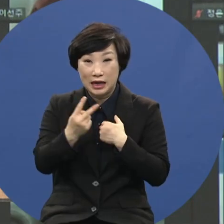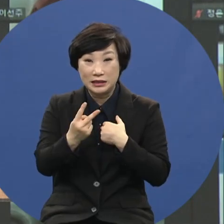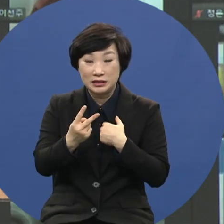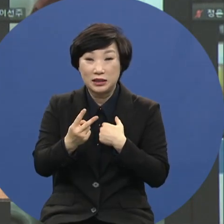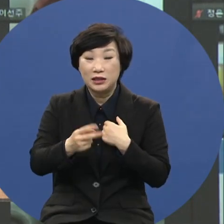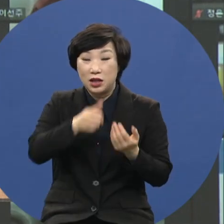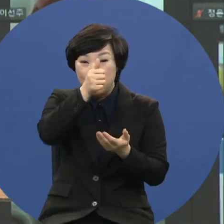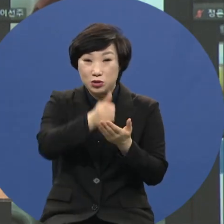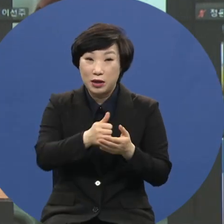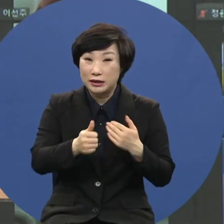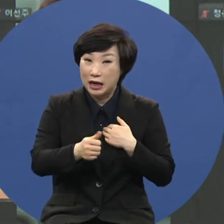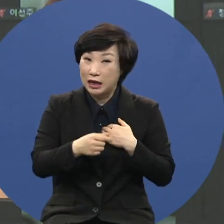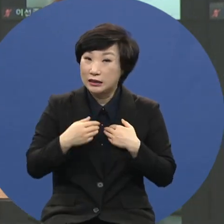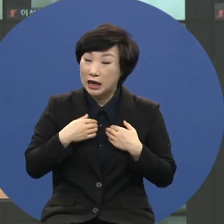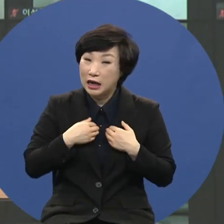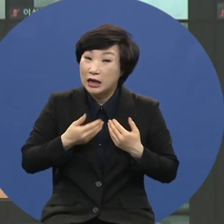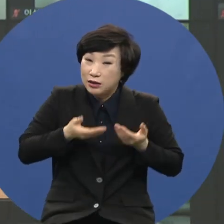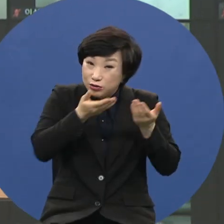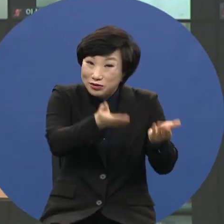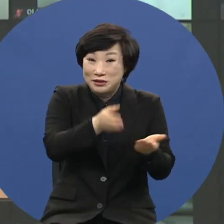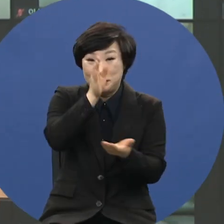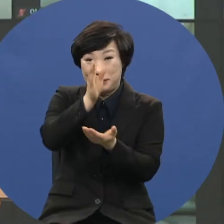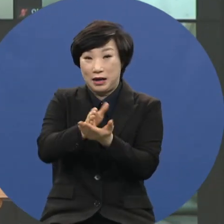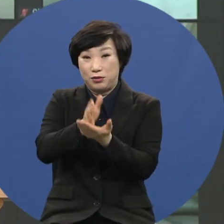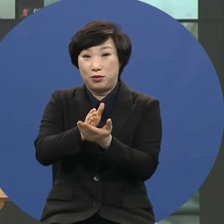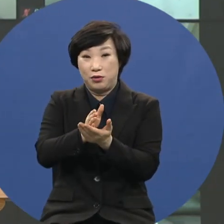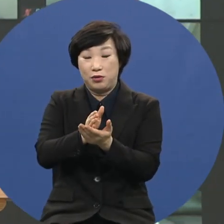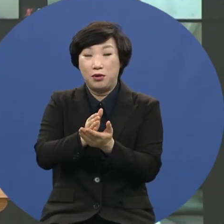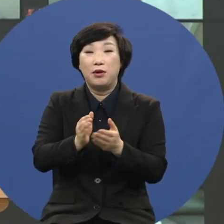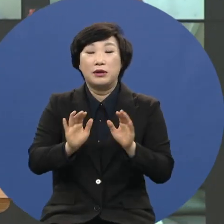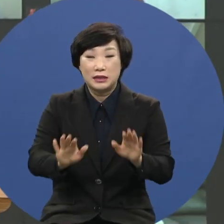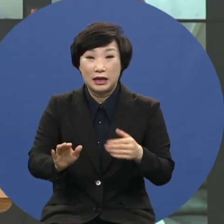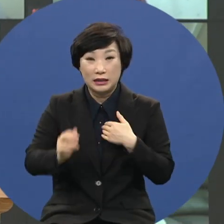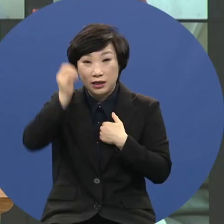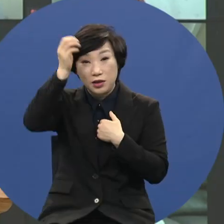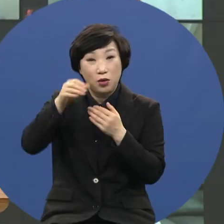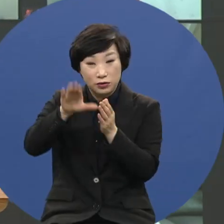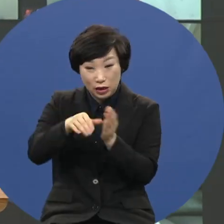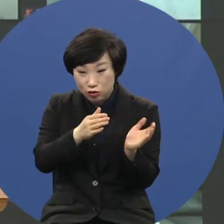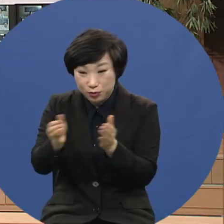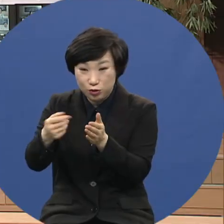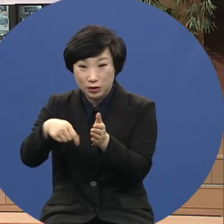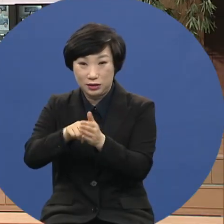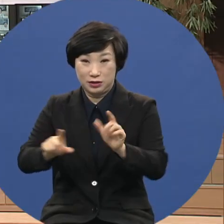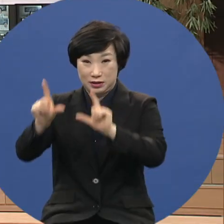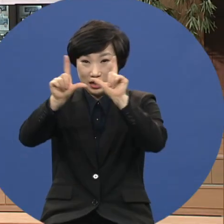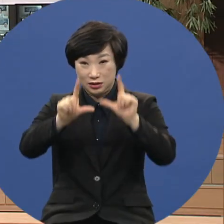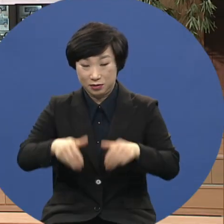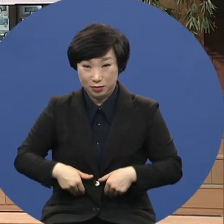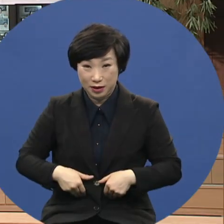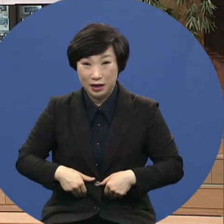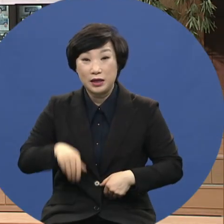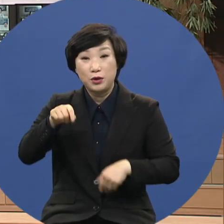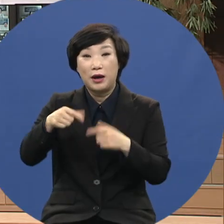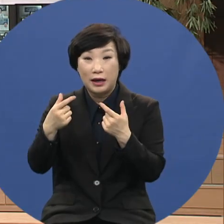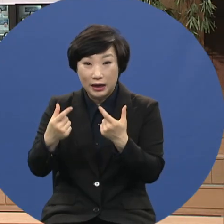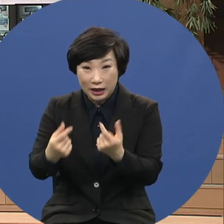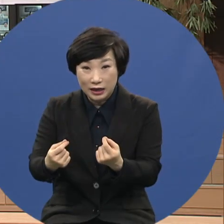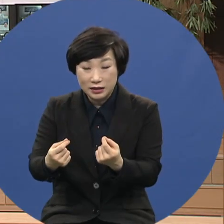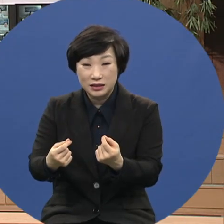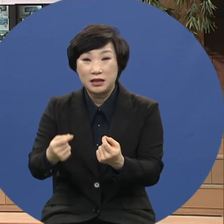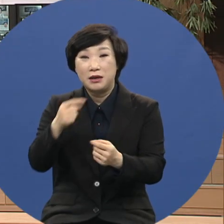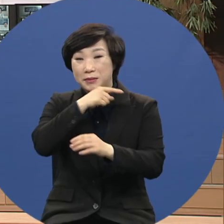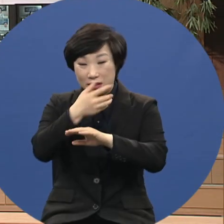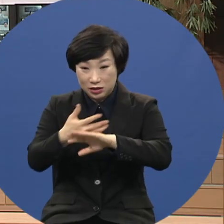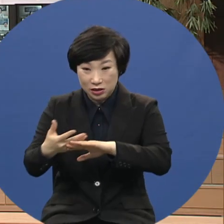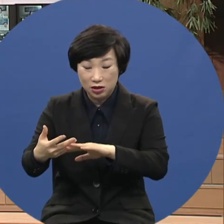다시는 죄에게 널 내주지 마라. 내 영혼의 때를 위해 살라. 이렇게 피